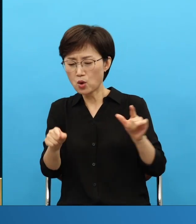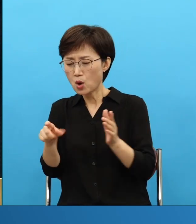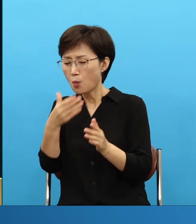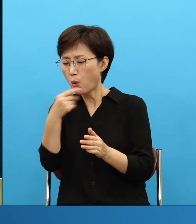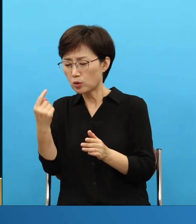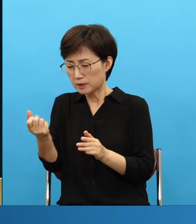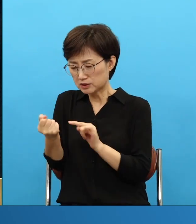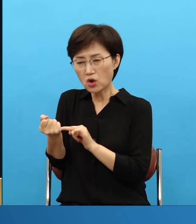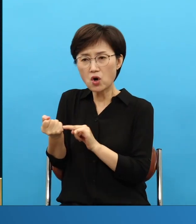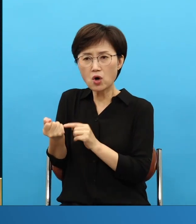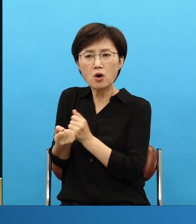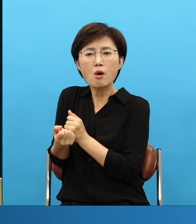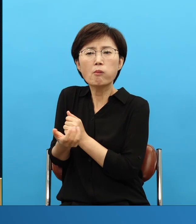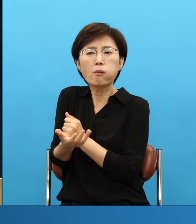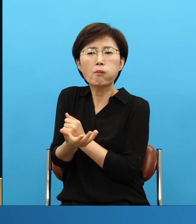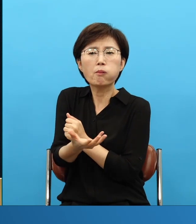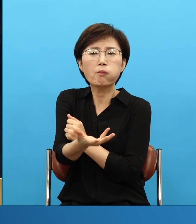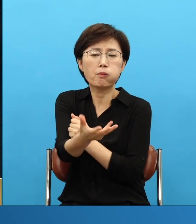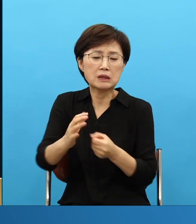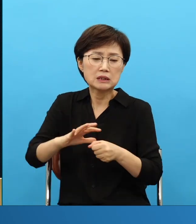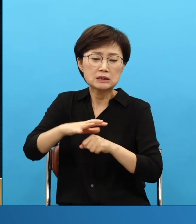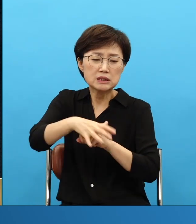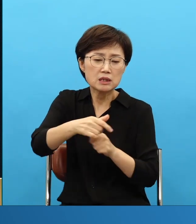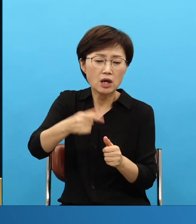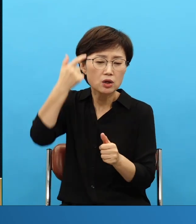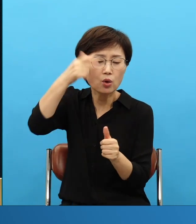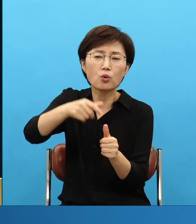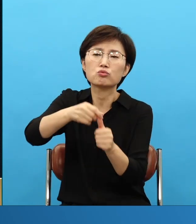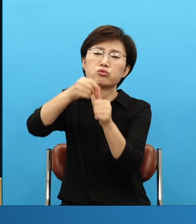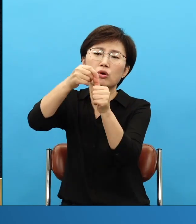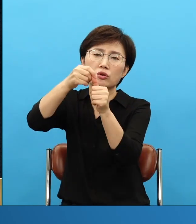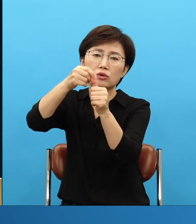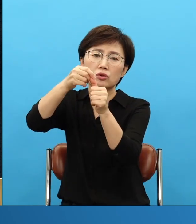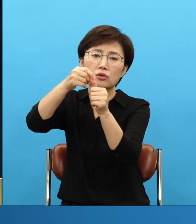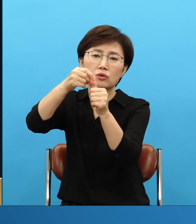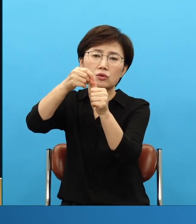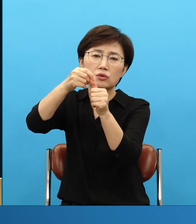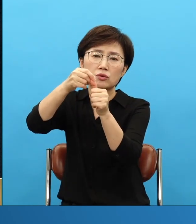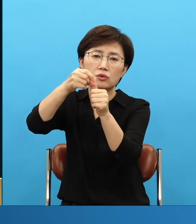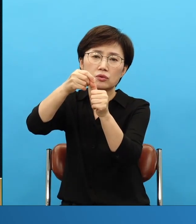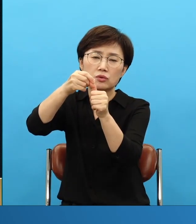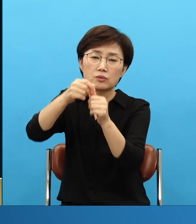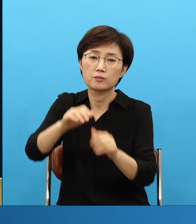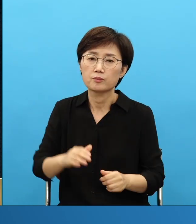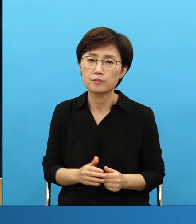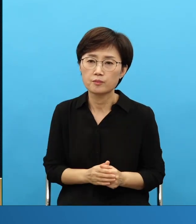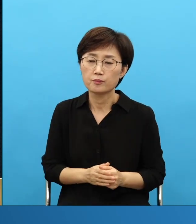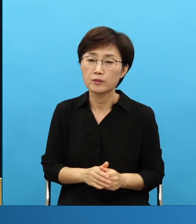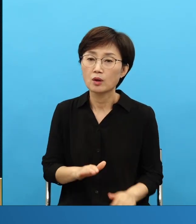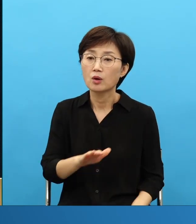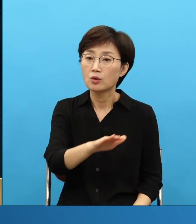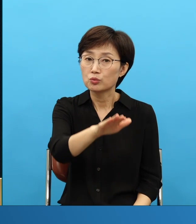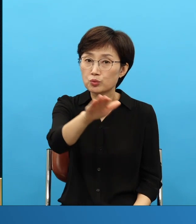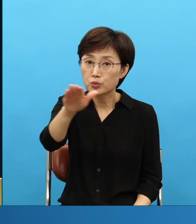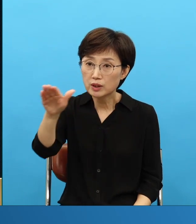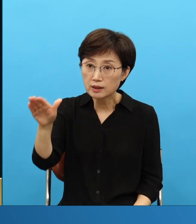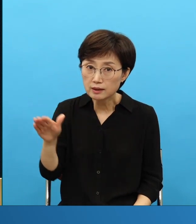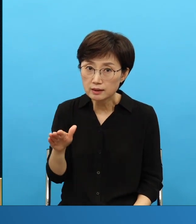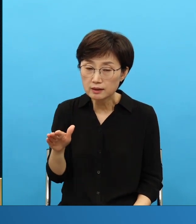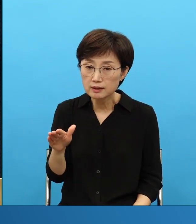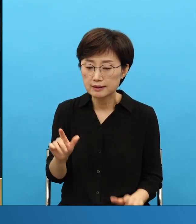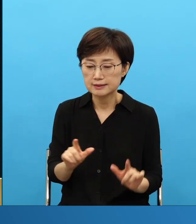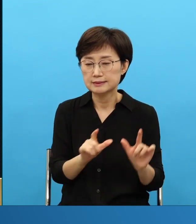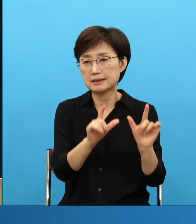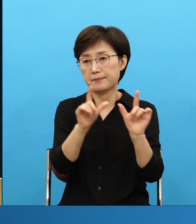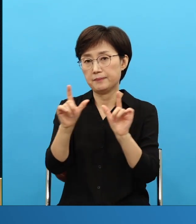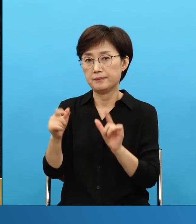That's the account of the Bible. 못 깨달으면 큰일 나죠. And so you'll be in big trouble if you don't realize this. 여러분의 발자취가 전